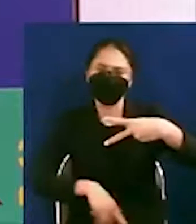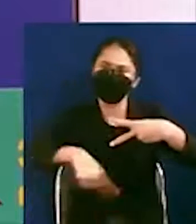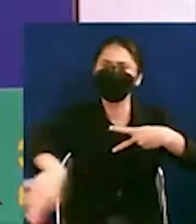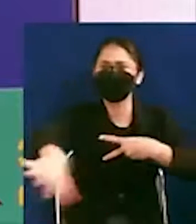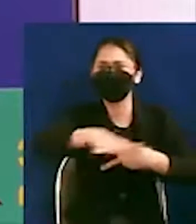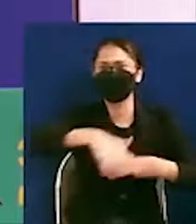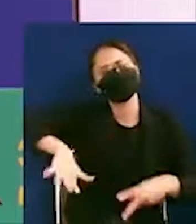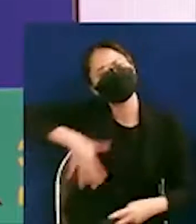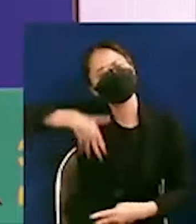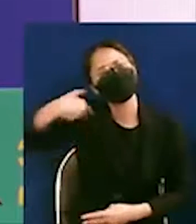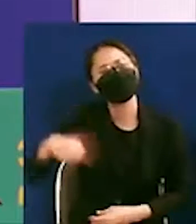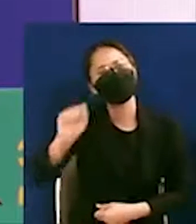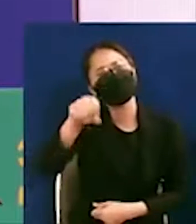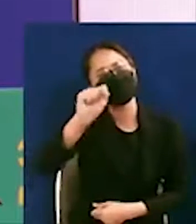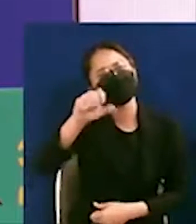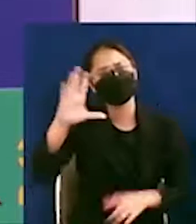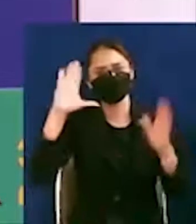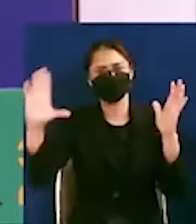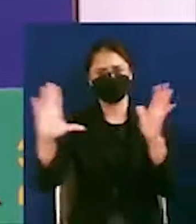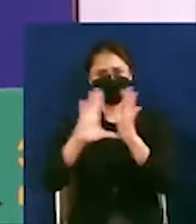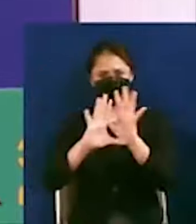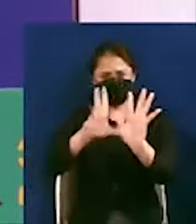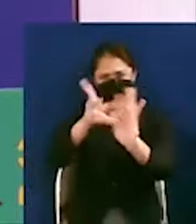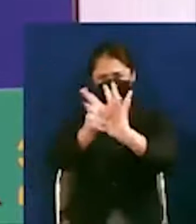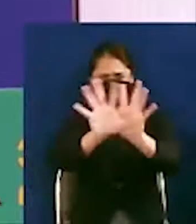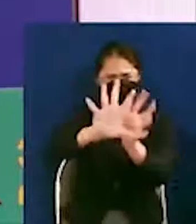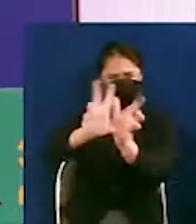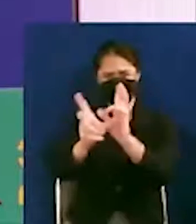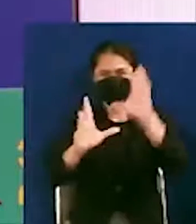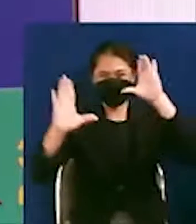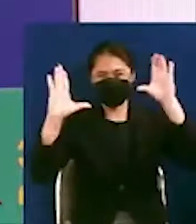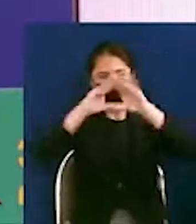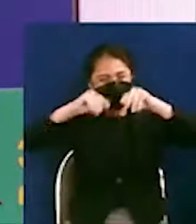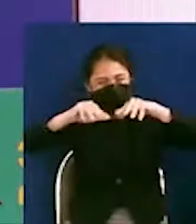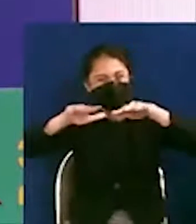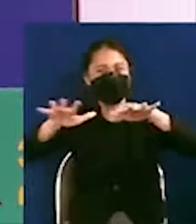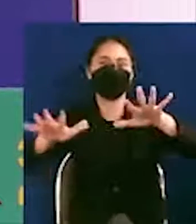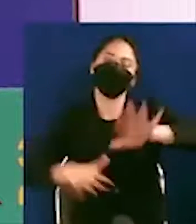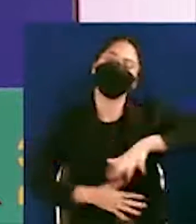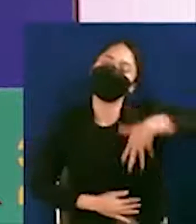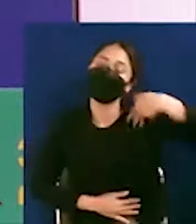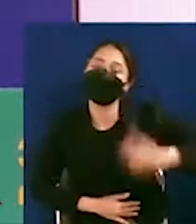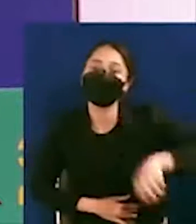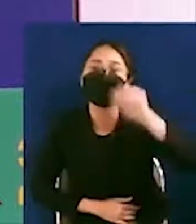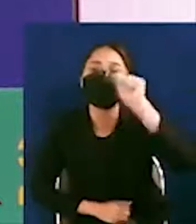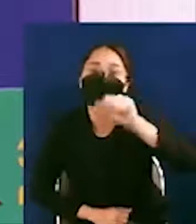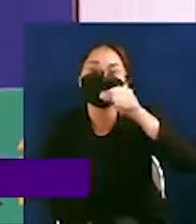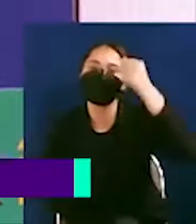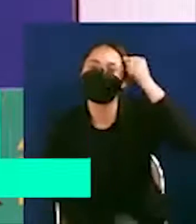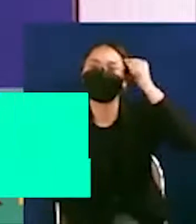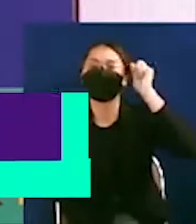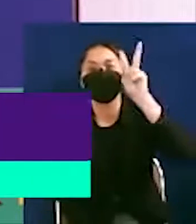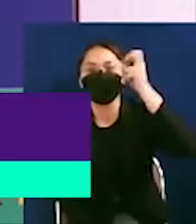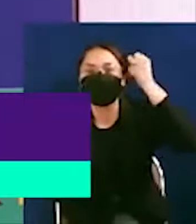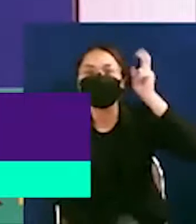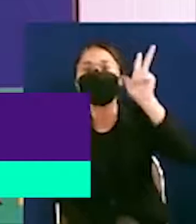กับภาพความแออัดนะครับที่เกิดขึ้นที่สถานีกลางบางซื่อในช่วง2-3 วันที่ผ่านมานะครับเพราะว่าเราเ